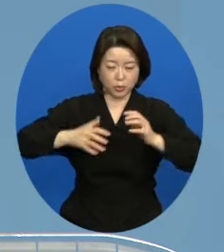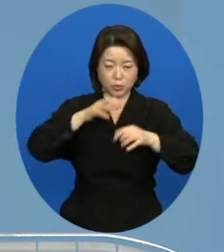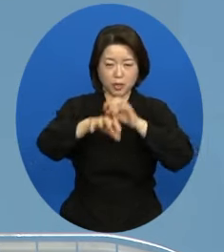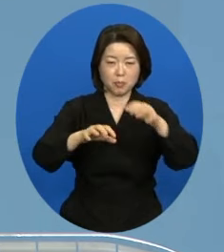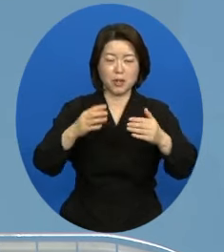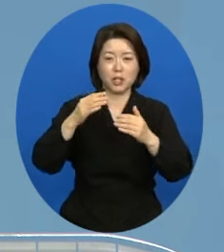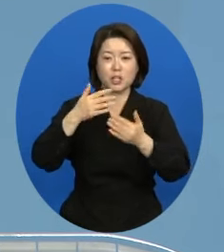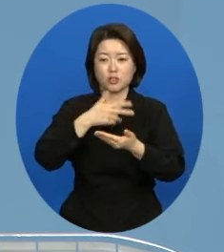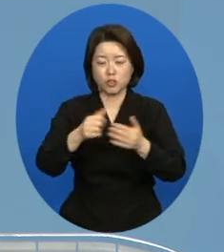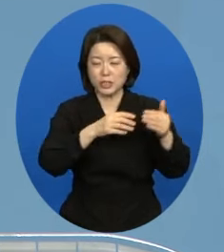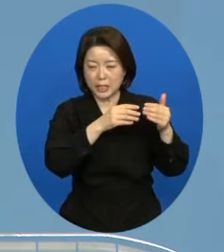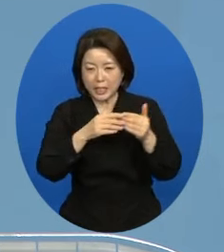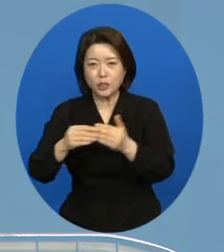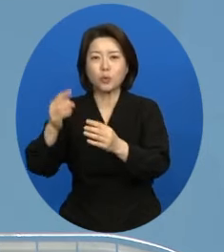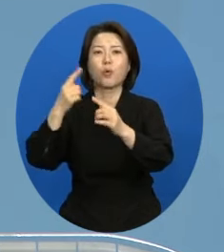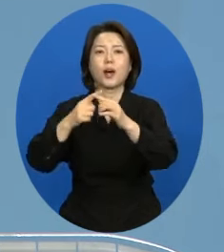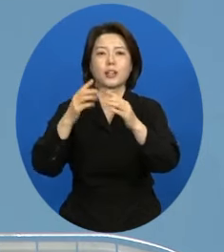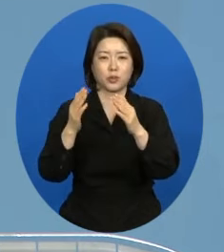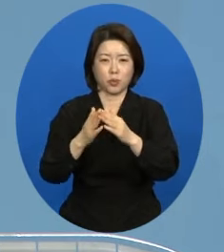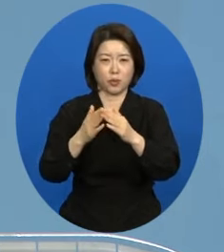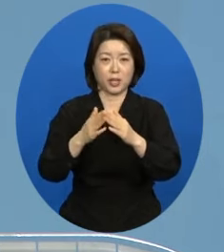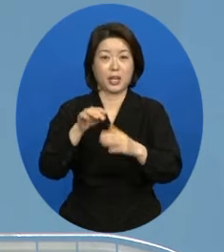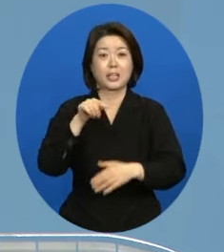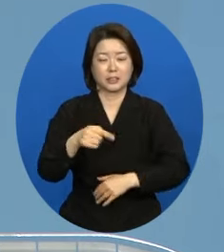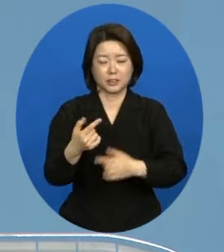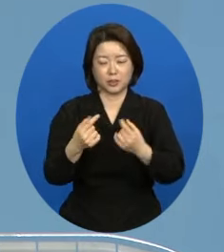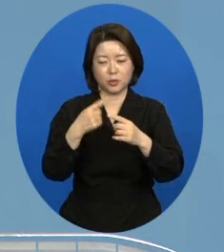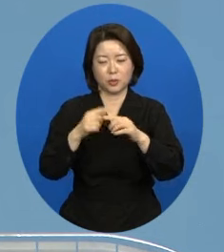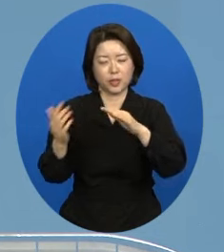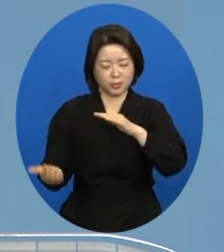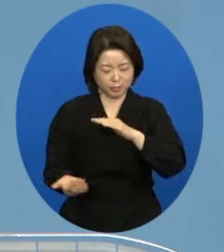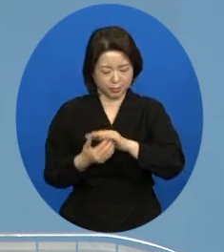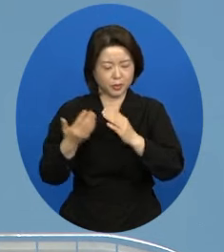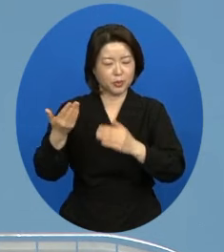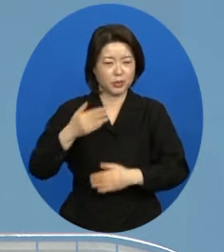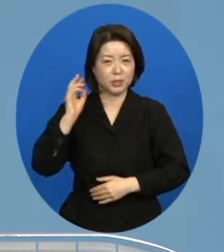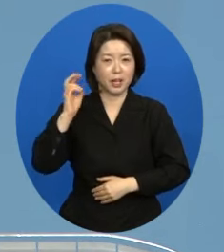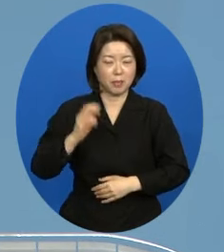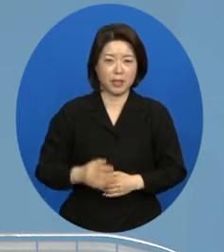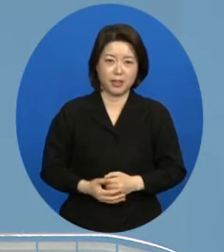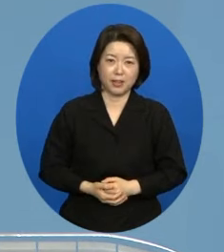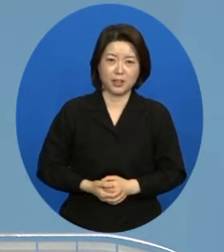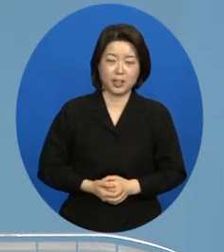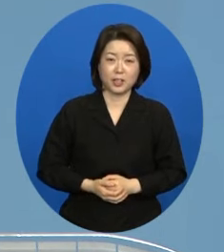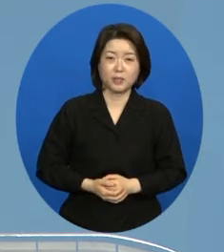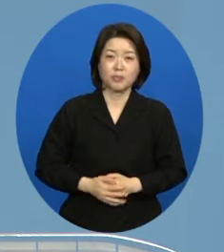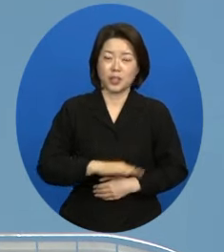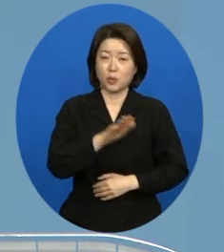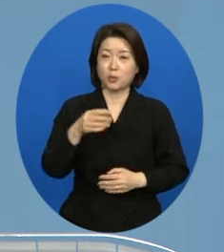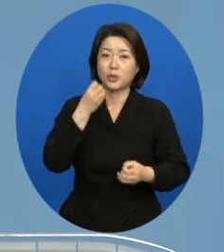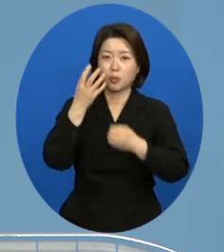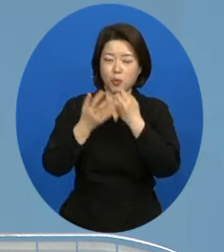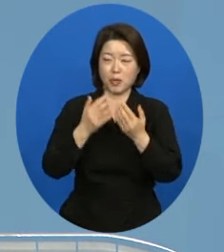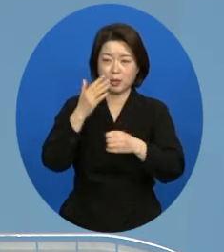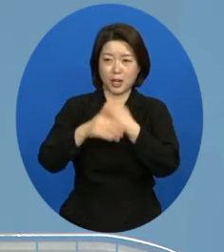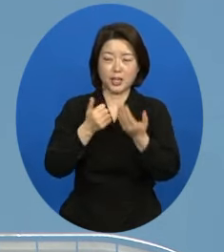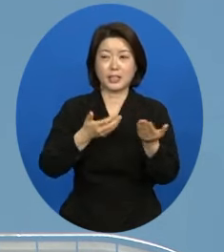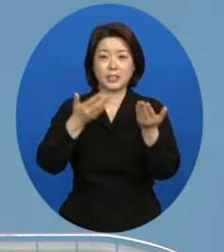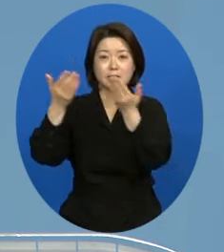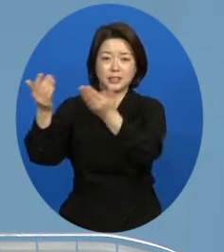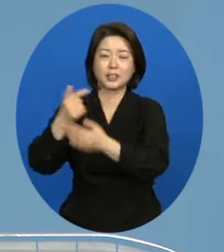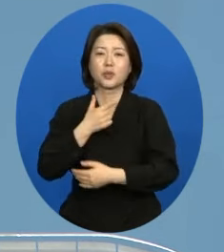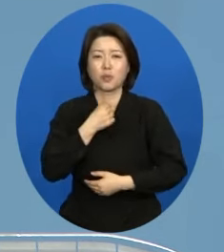인도하는 교회 그런 교회가 될 것입니다 말을마 하면서 우리 고백을 하나님께 드리기를